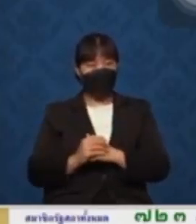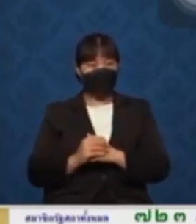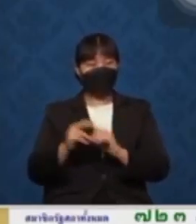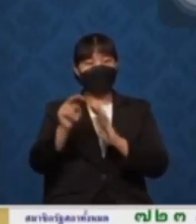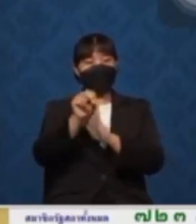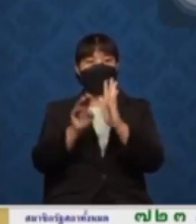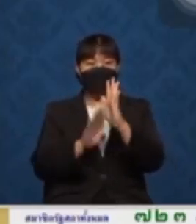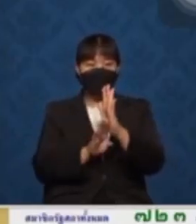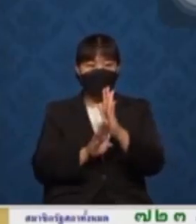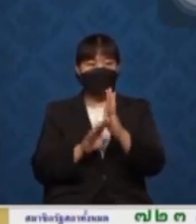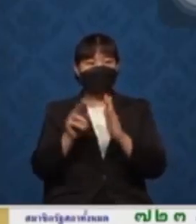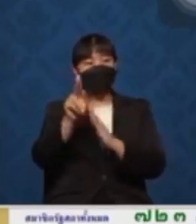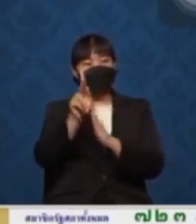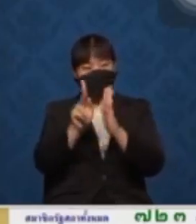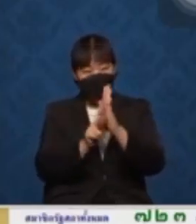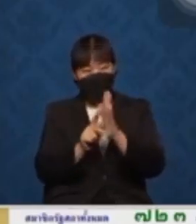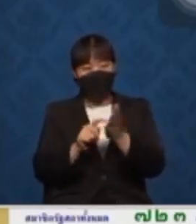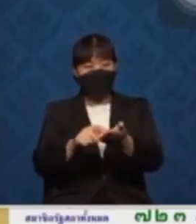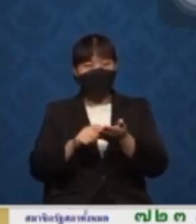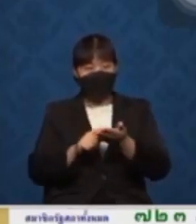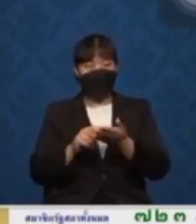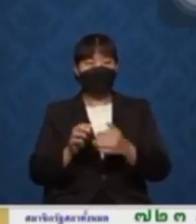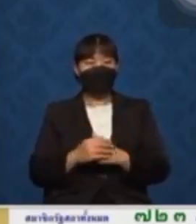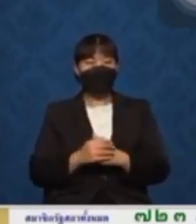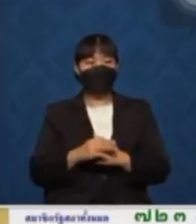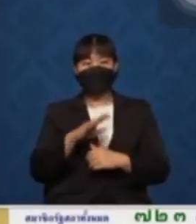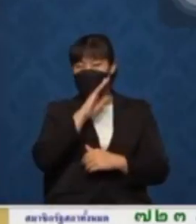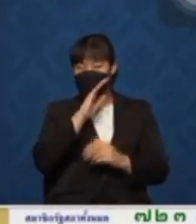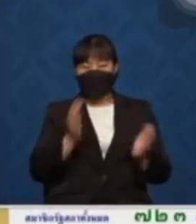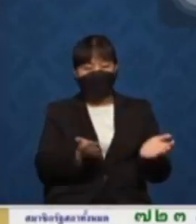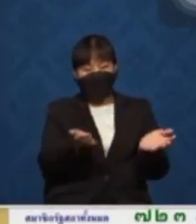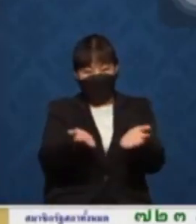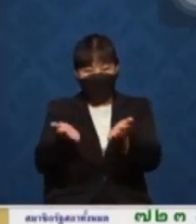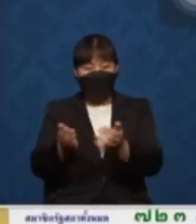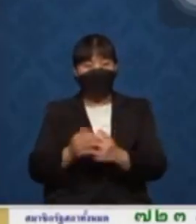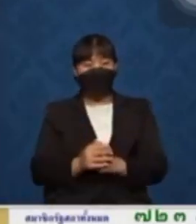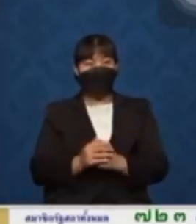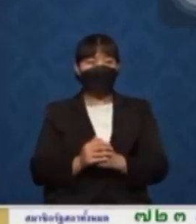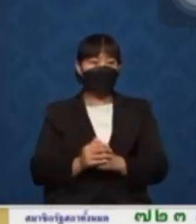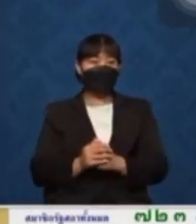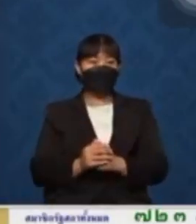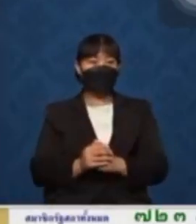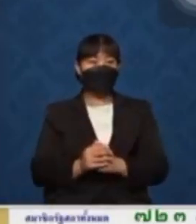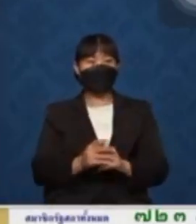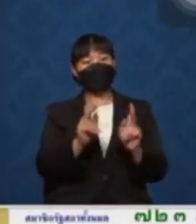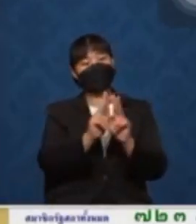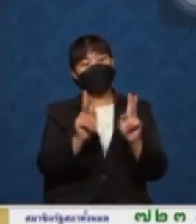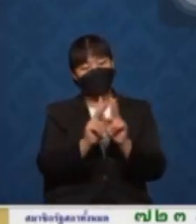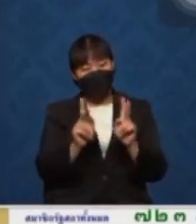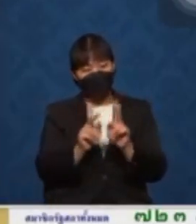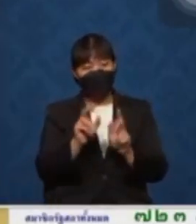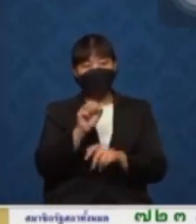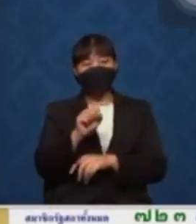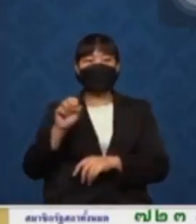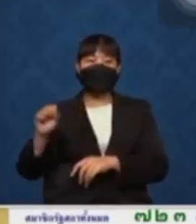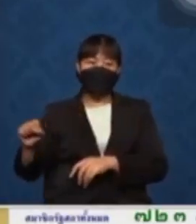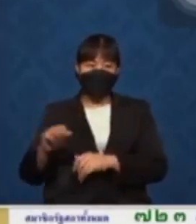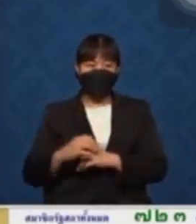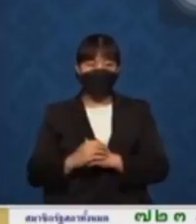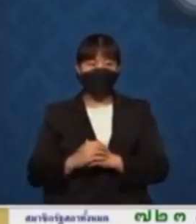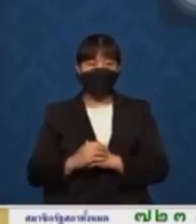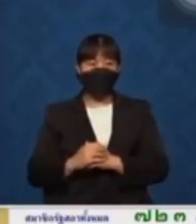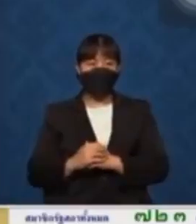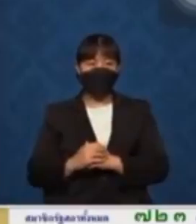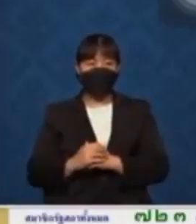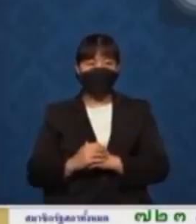ราอยากจะอัดฉีดความเชี่ยวชาญของคนในแต่ละสาขาอาชีพจริงๆทำไมเราไม่ไปเพิ่มพื้นที่ในกรรมาธิการระดับสภาผู้แทนราษฎรเพื่อเปิดพื้นที่ให้ผู้เชี่ยวชาญเ